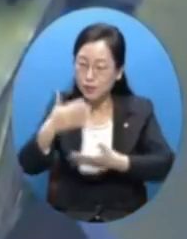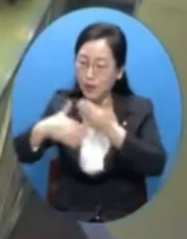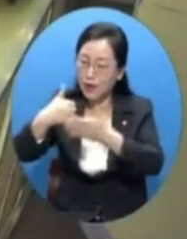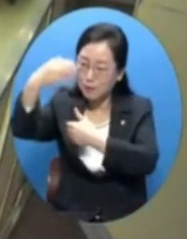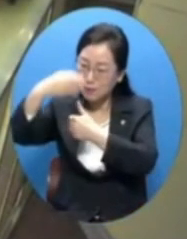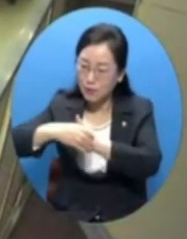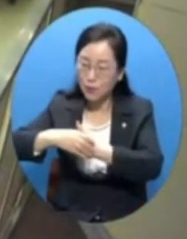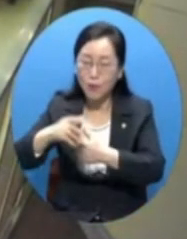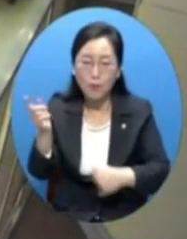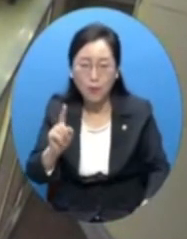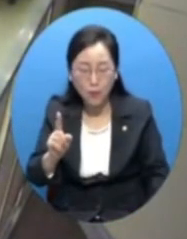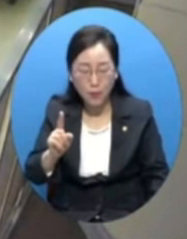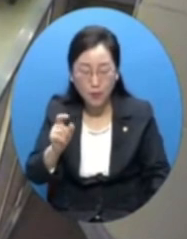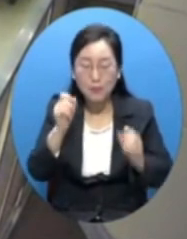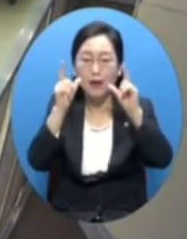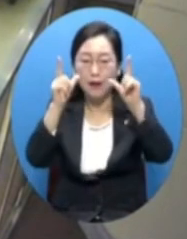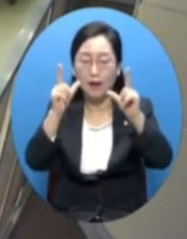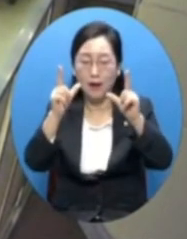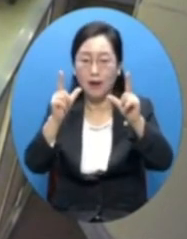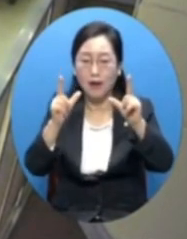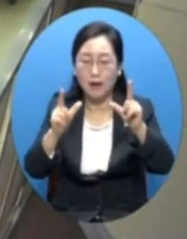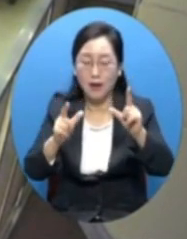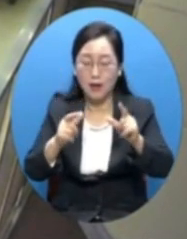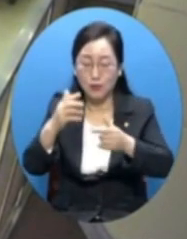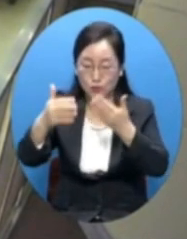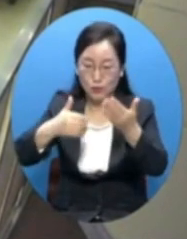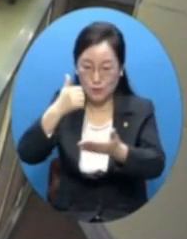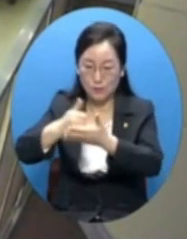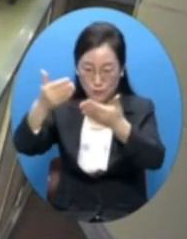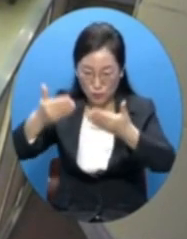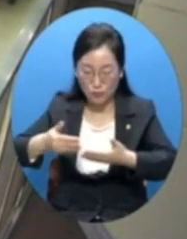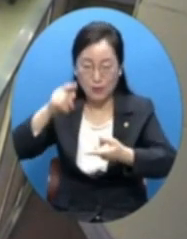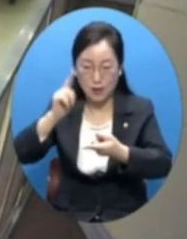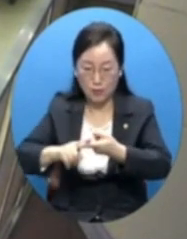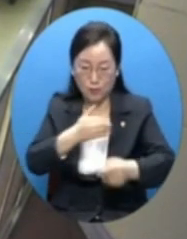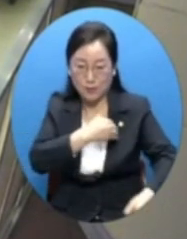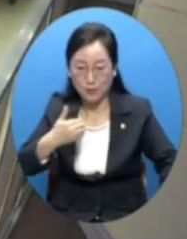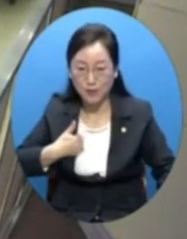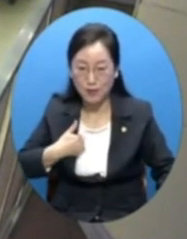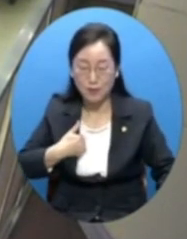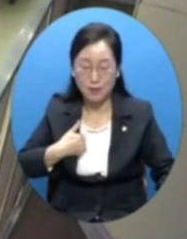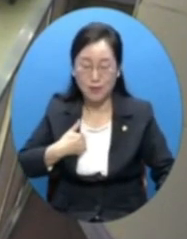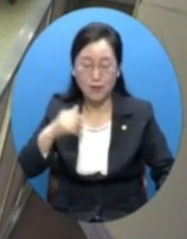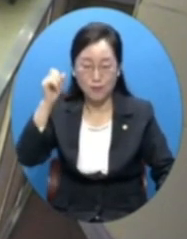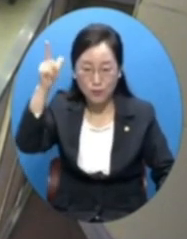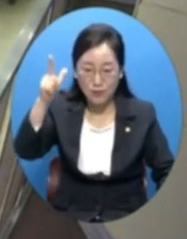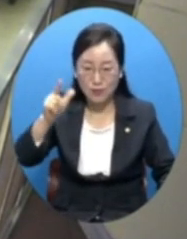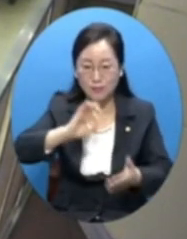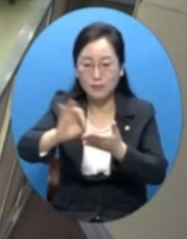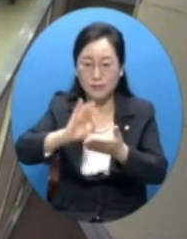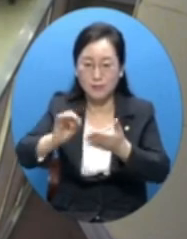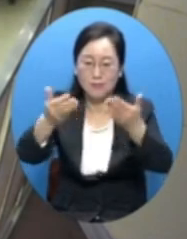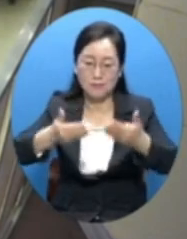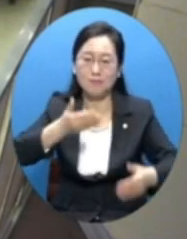깨달아 알아서 주님께서 맡긴 사명을 감당할 때 위대한 하나님의 사람으로 우리 모두가 쓰임을 받게 될 것입니다.